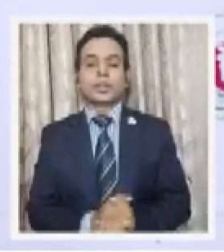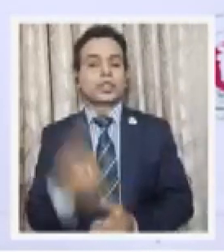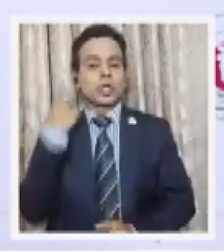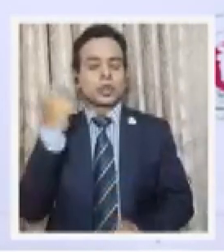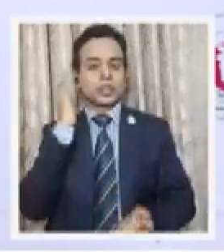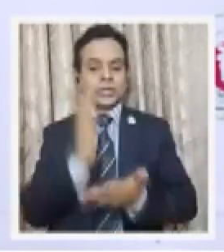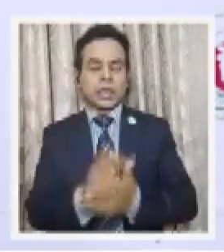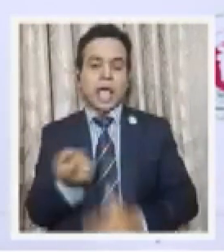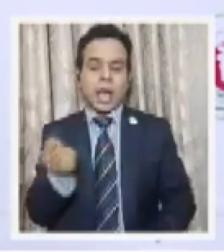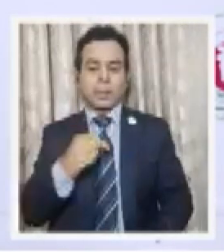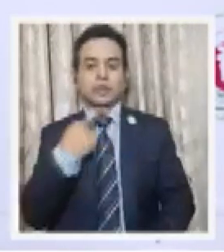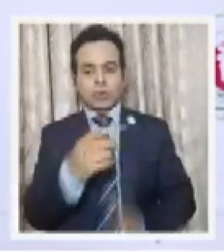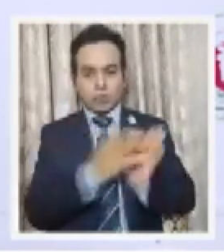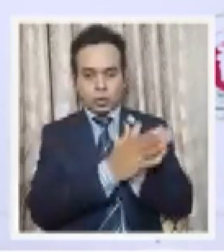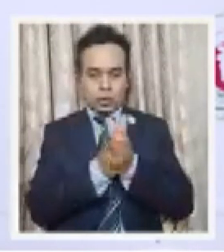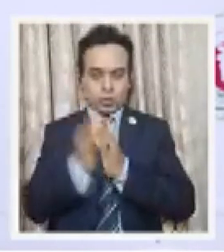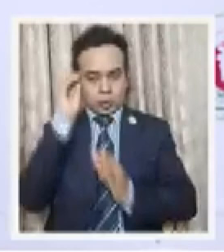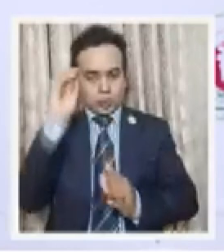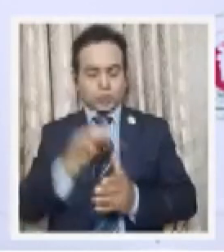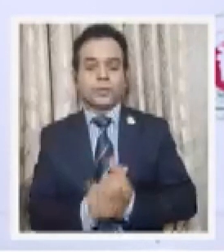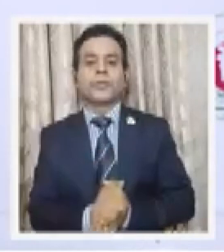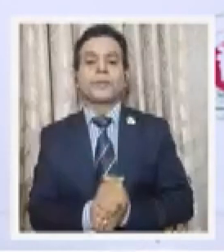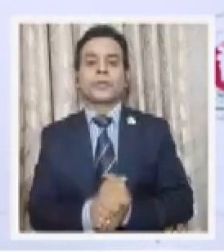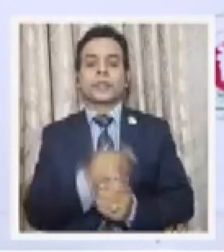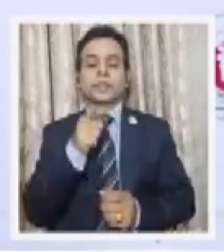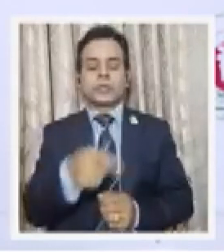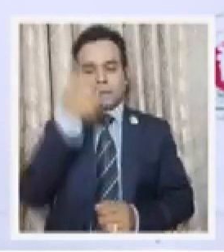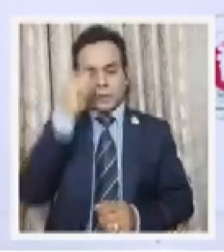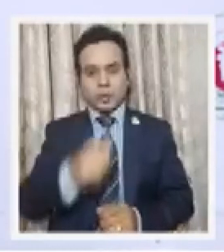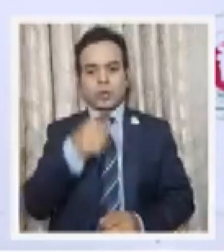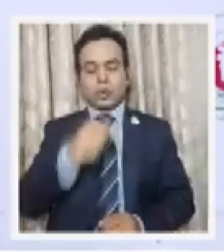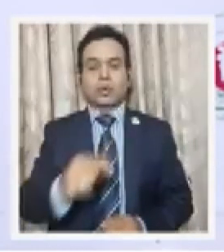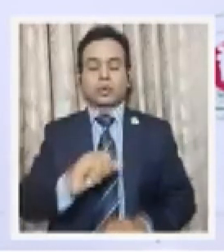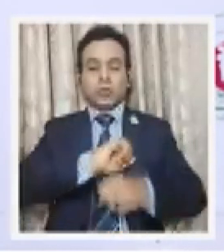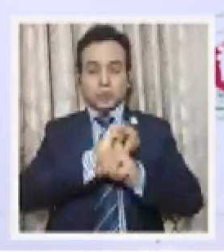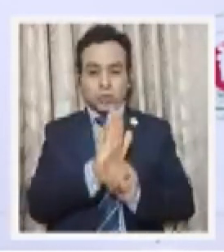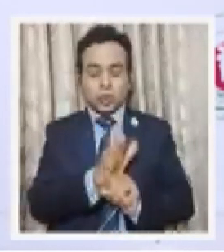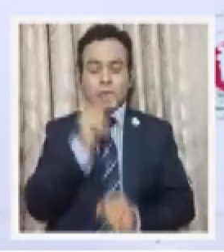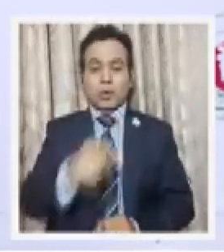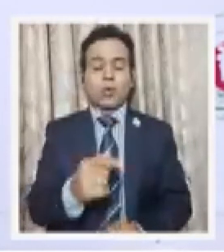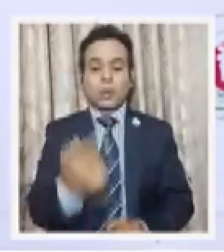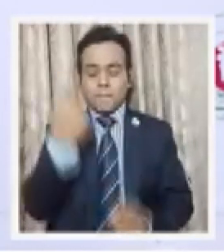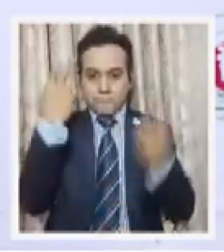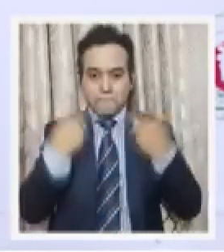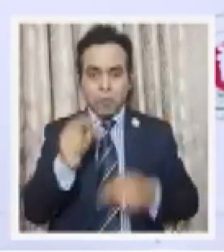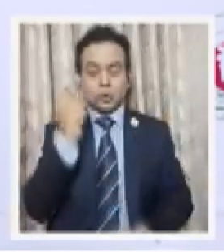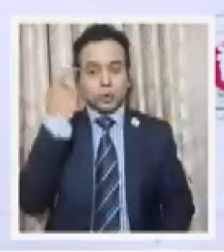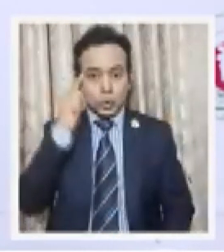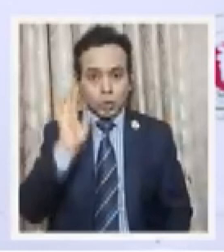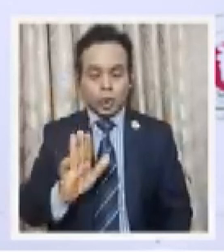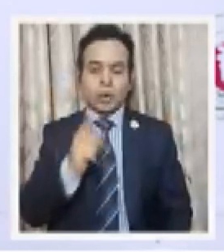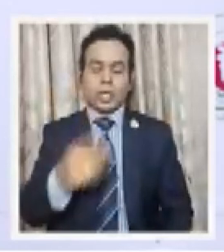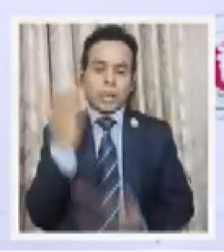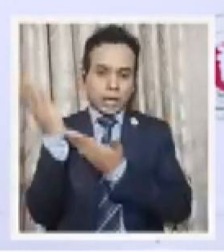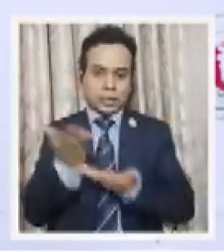বিভাগীয়, শহর সকল পর্যায়ে নমুনা সংগ্রহের আছে এবং সরকারি পর্যায়ে নমুনা সংগ্রহের ব্যবস্থা আছে,